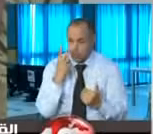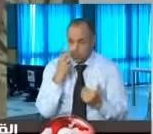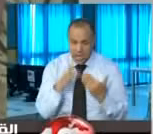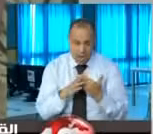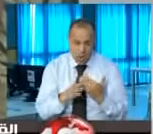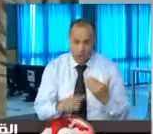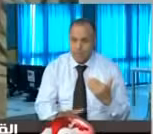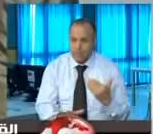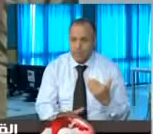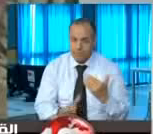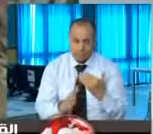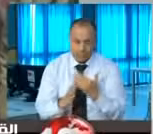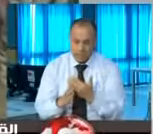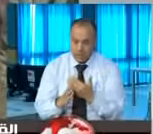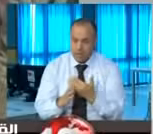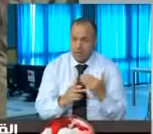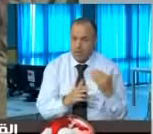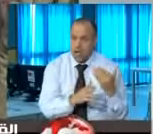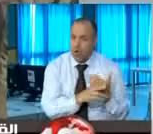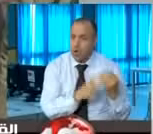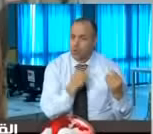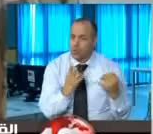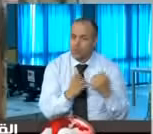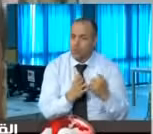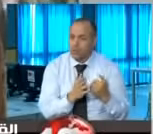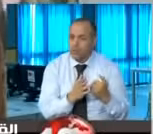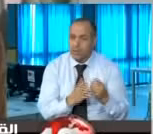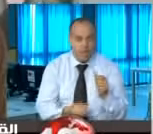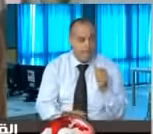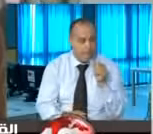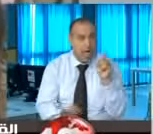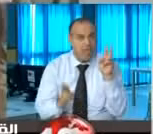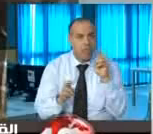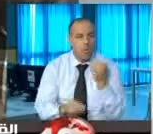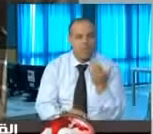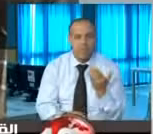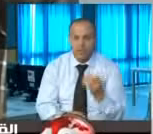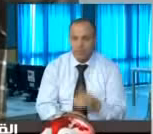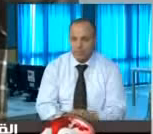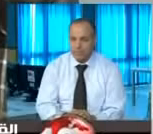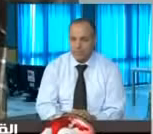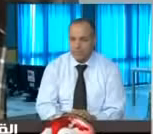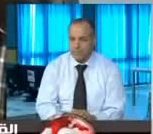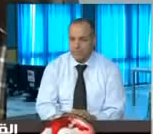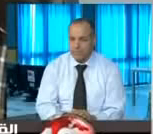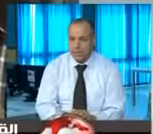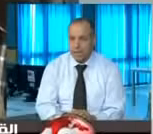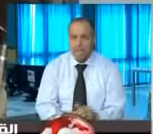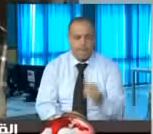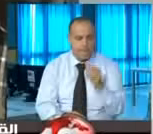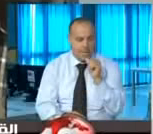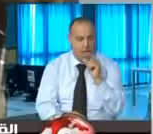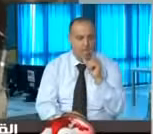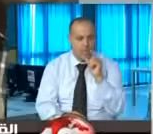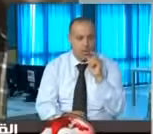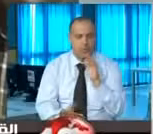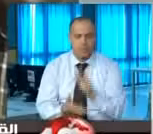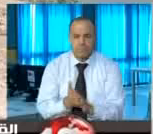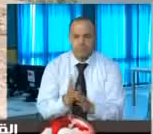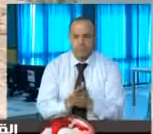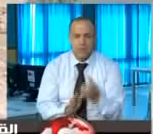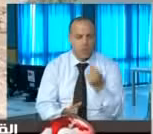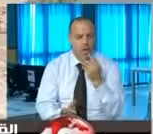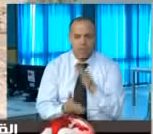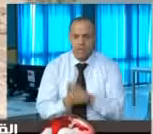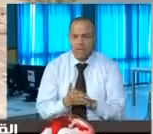مدارس، مدرسة الفرش 2 ومدرسة المقسمات ما عندهمش الماء، ما عندهمش الضوء والماء. لا ضوء ولا ماء ولا تنمية ولا مستوصف.